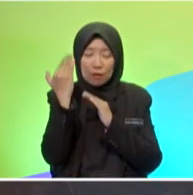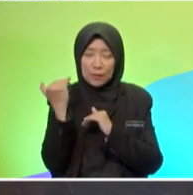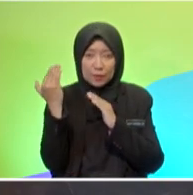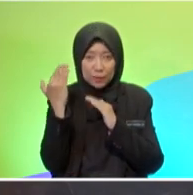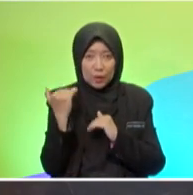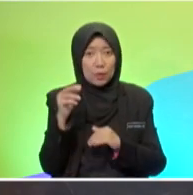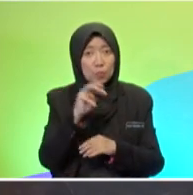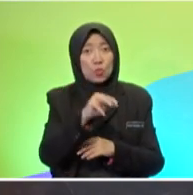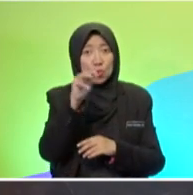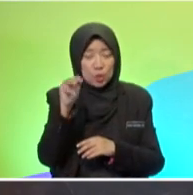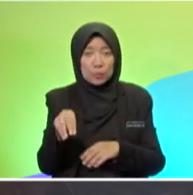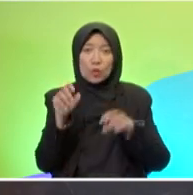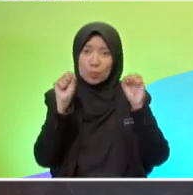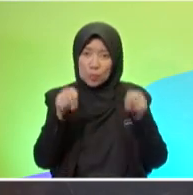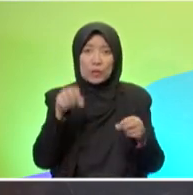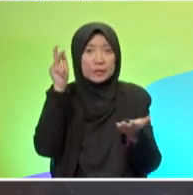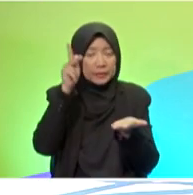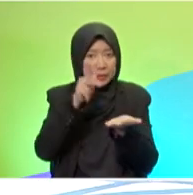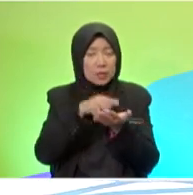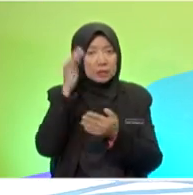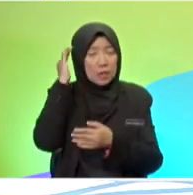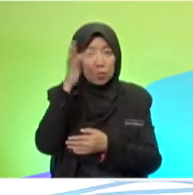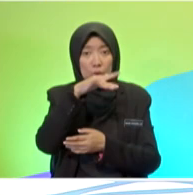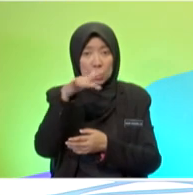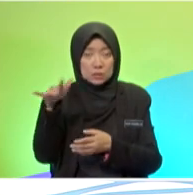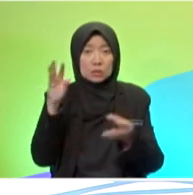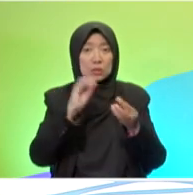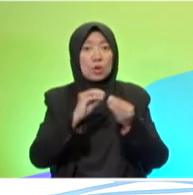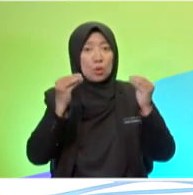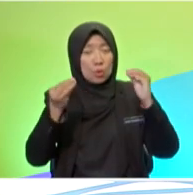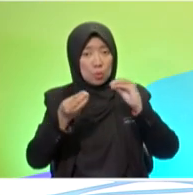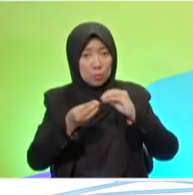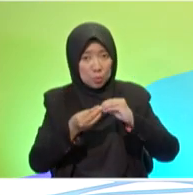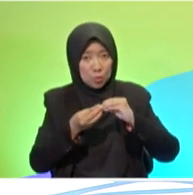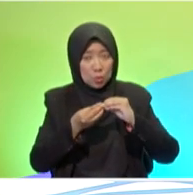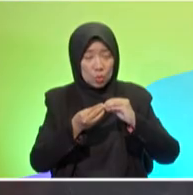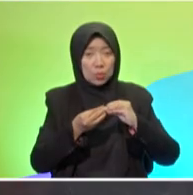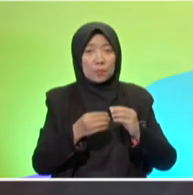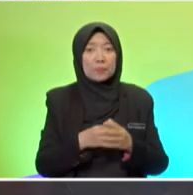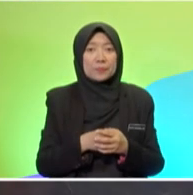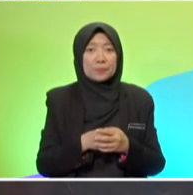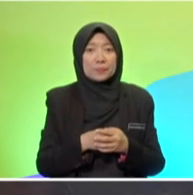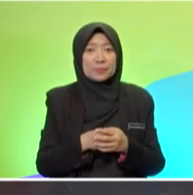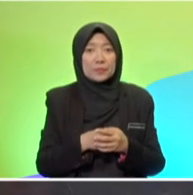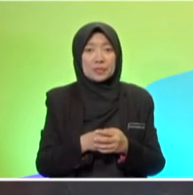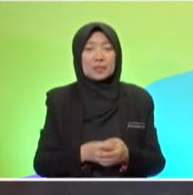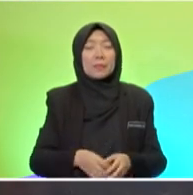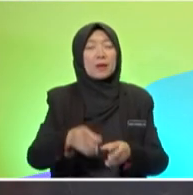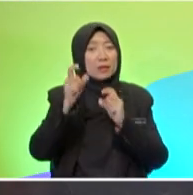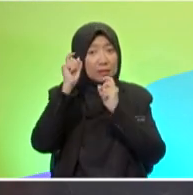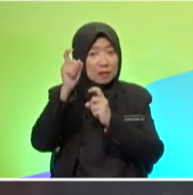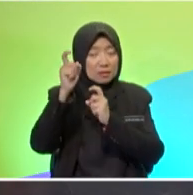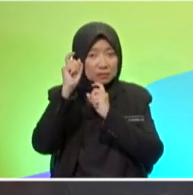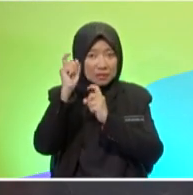boleh sebut dan boleh kenal semua nombor. Dan macam biasa, cikgu akan bagi dekat Kakak Mira kita